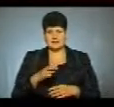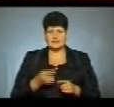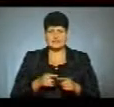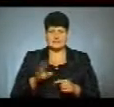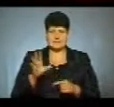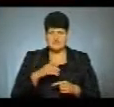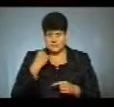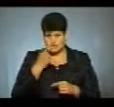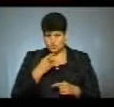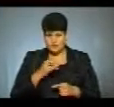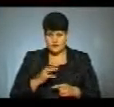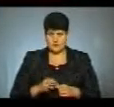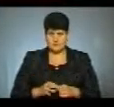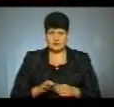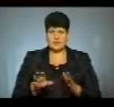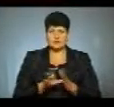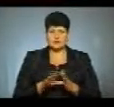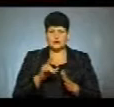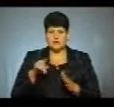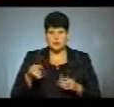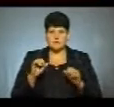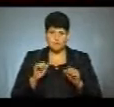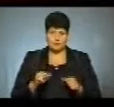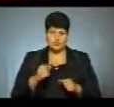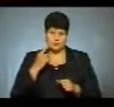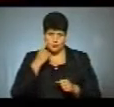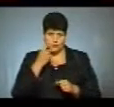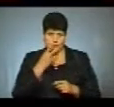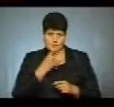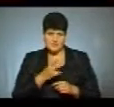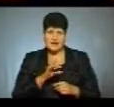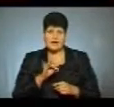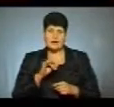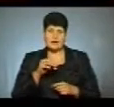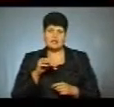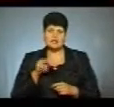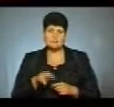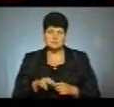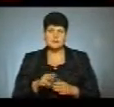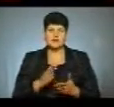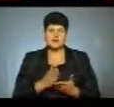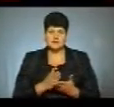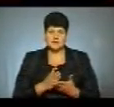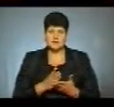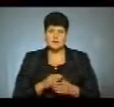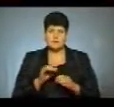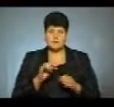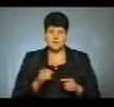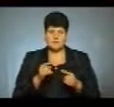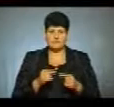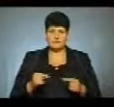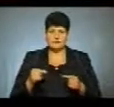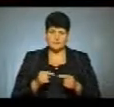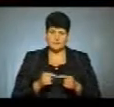все індивідуально. На електрокардіограмі ми можемо оцінити ритм, який є у пацієнта, ми можемо визначити,